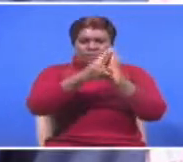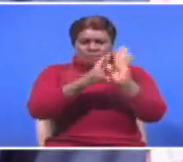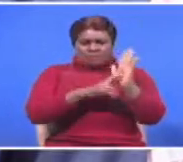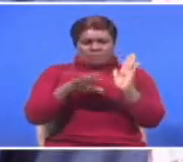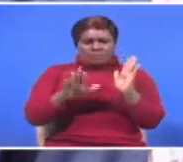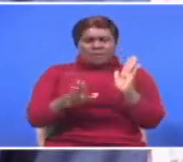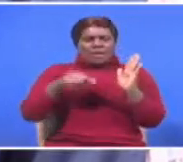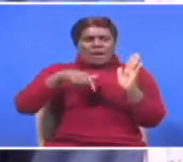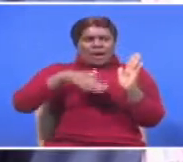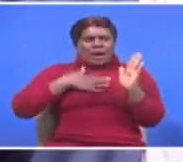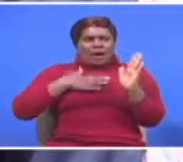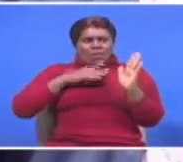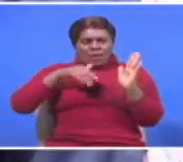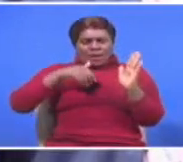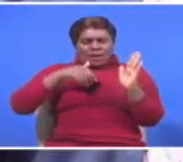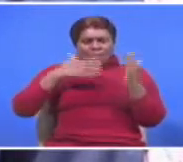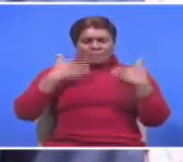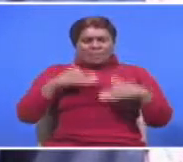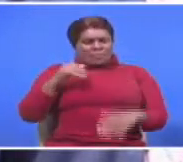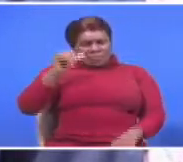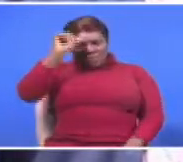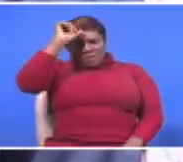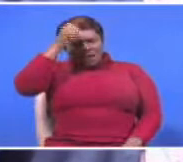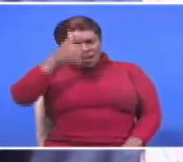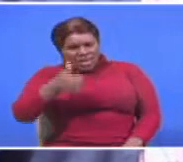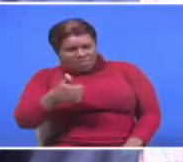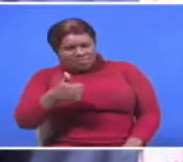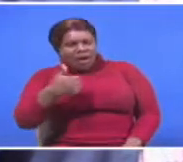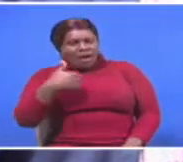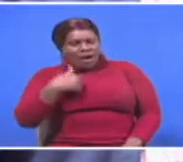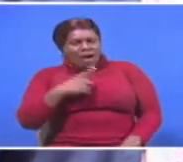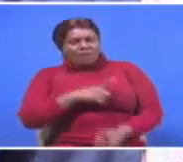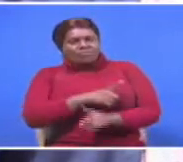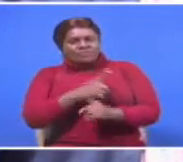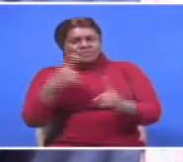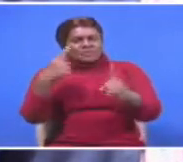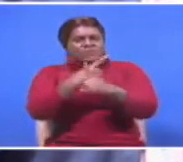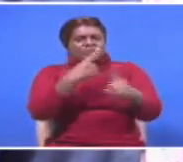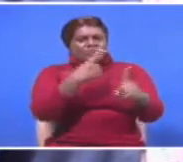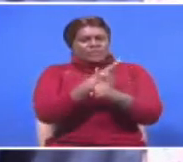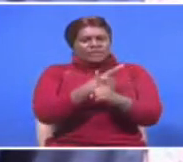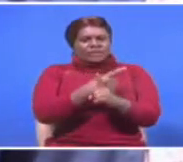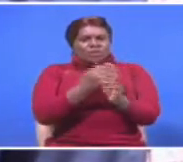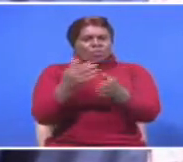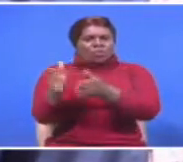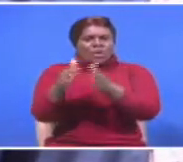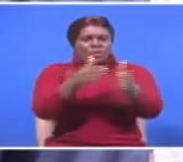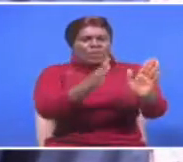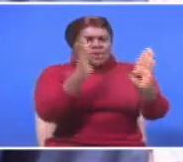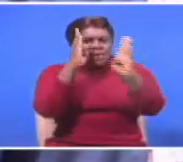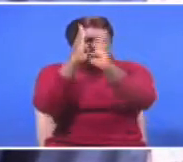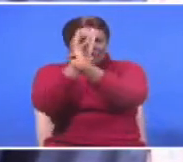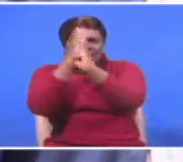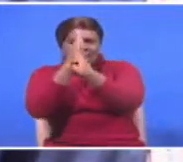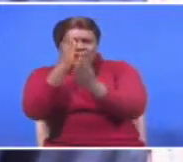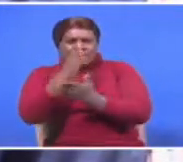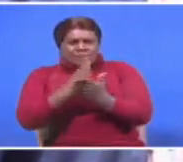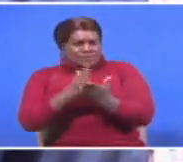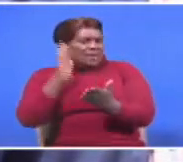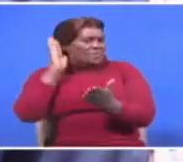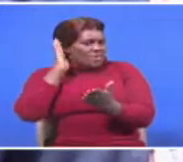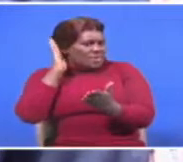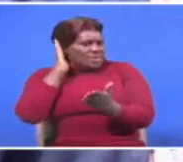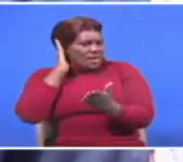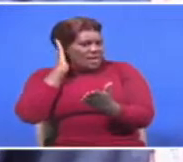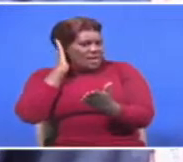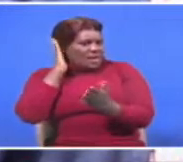Watu wetu wamekuwa werevu sana, wamekuwa na njia tofauti tofauti za kujificha. Kuna zingine tumesikia